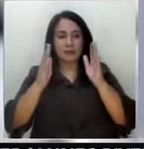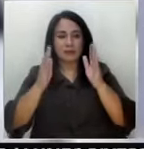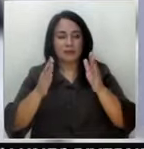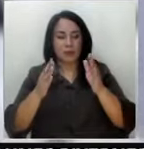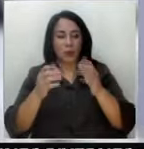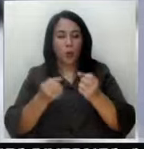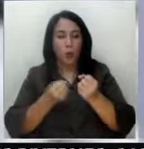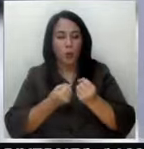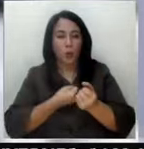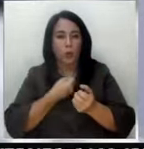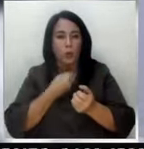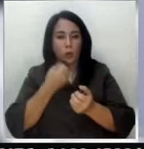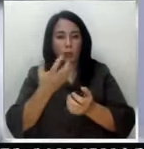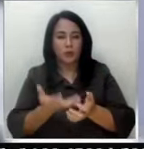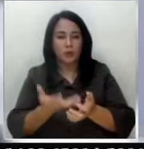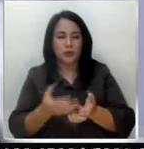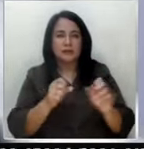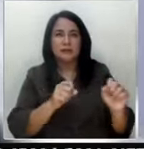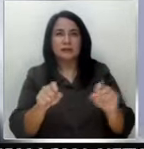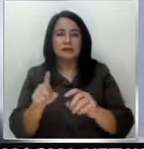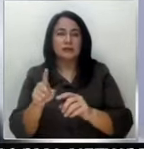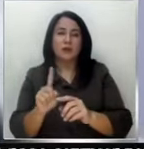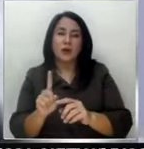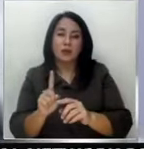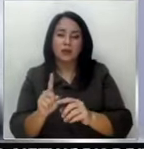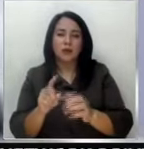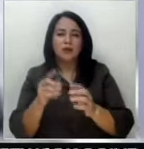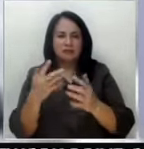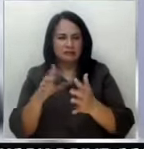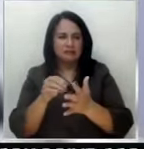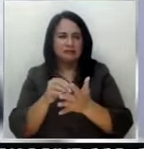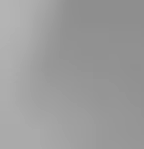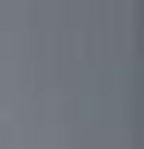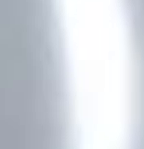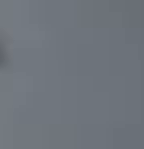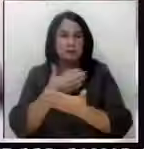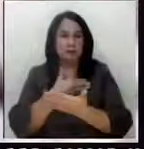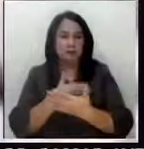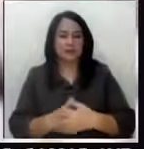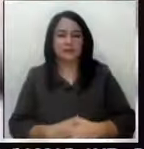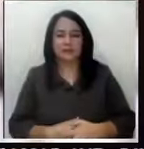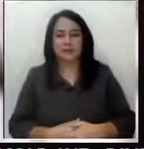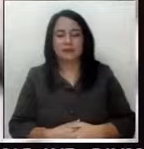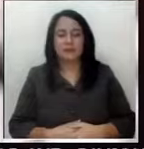nila, inutang lang daw nila. Tinutukan niya ni Bam Alegre.